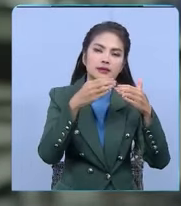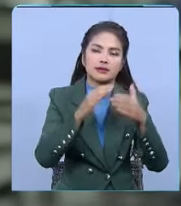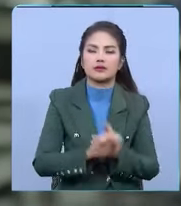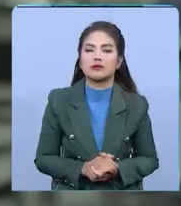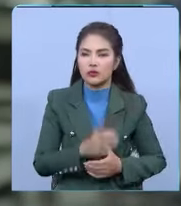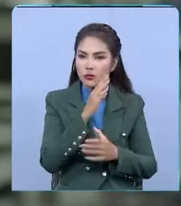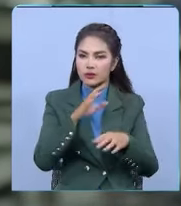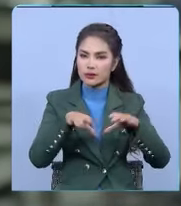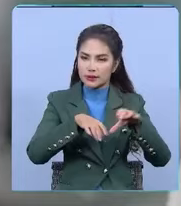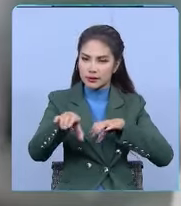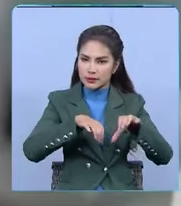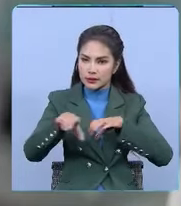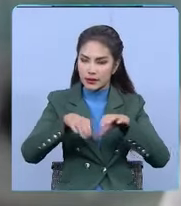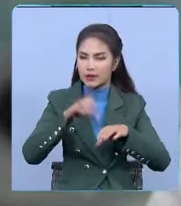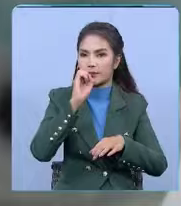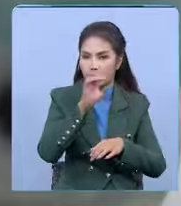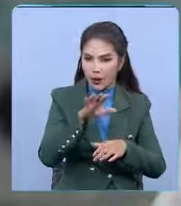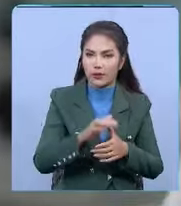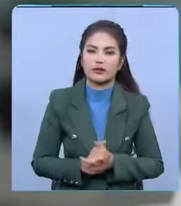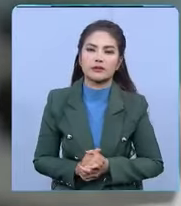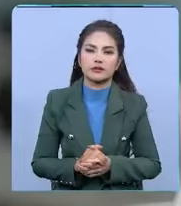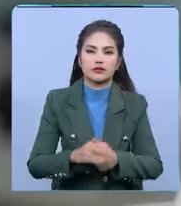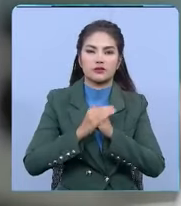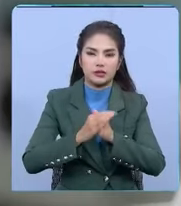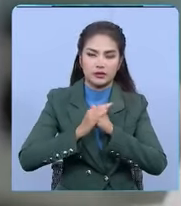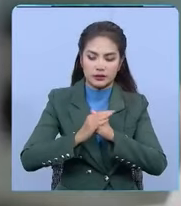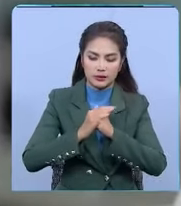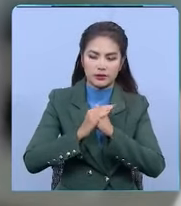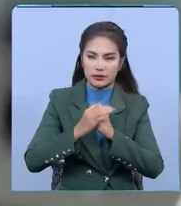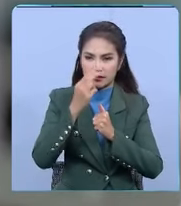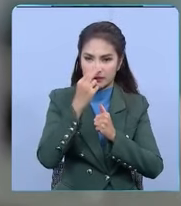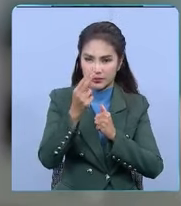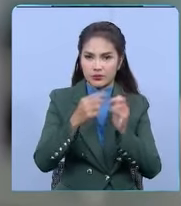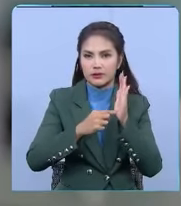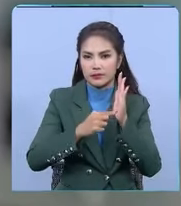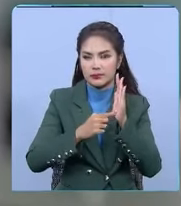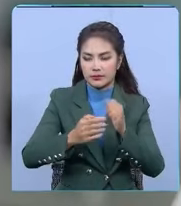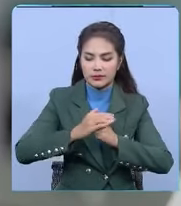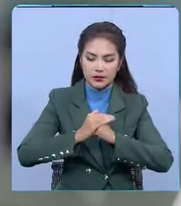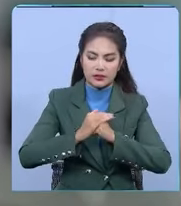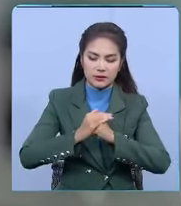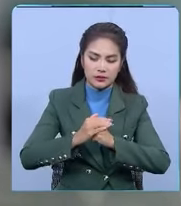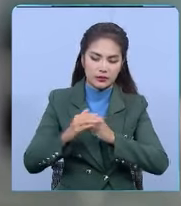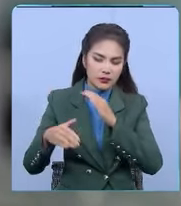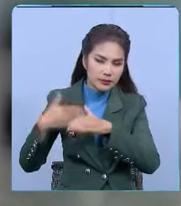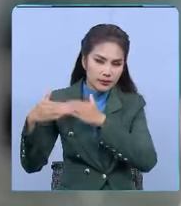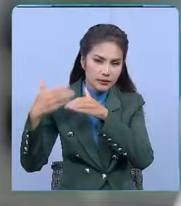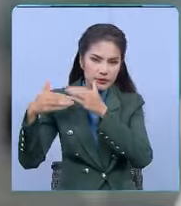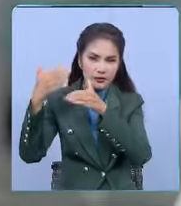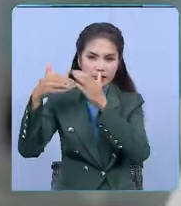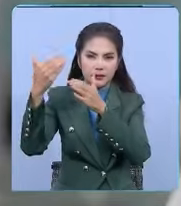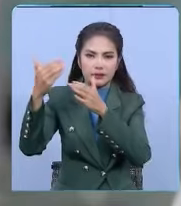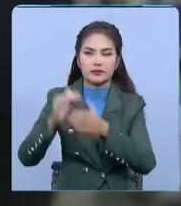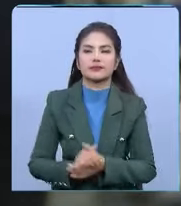เส้นทางอย่างที่ผมว่าเนี่ยดูอย่างประเทศจีนนะผมว่าเขาเจริญรุ่งเรืองไปเท่าไหร่เขามีความก้าวหน้าไปเท่